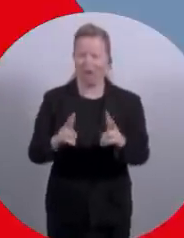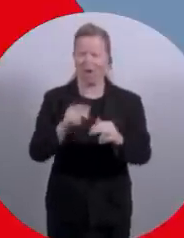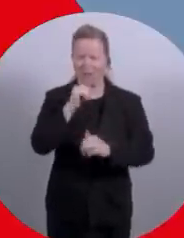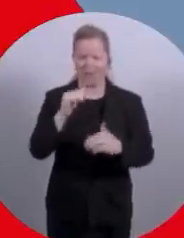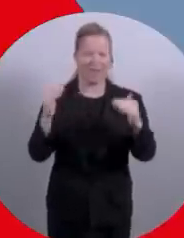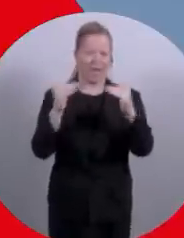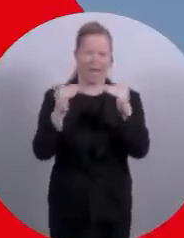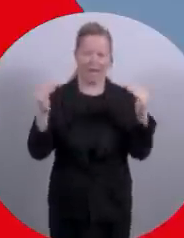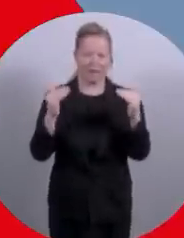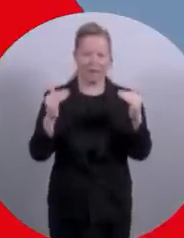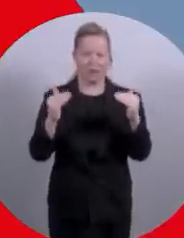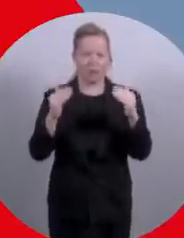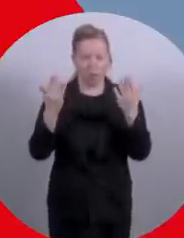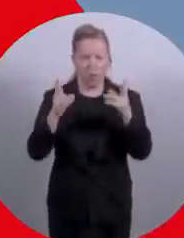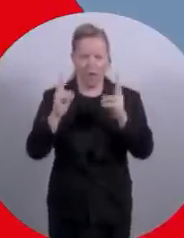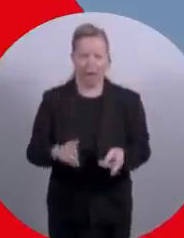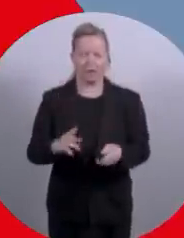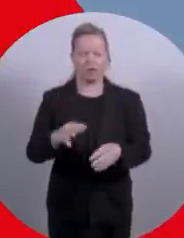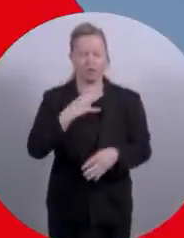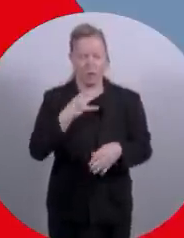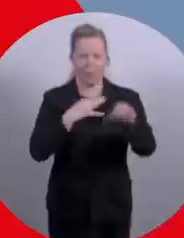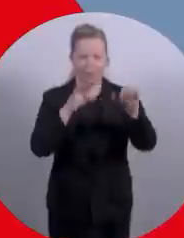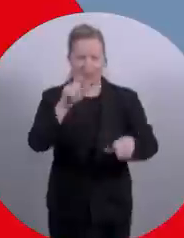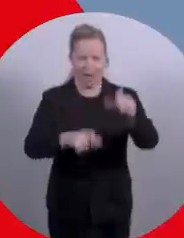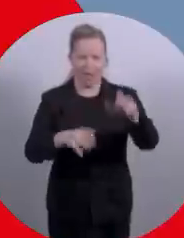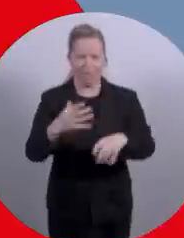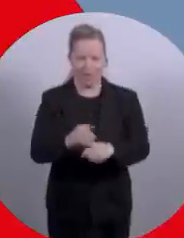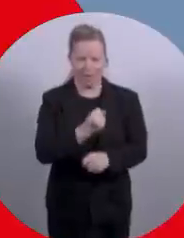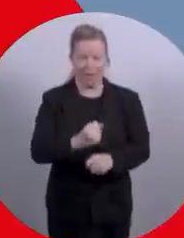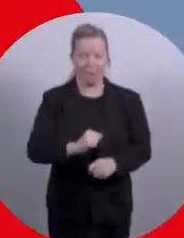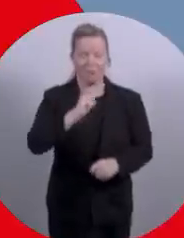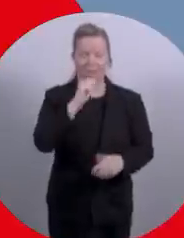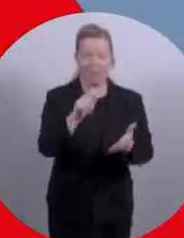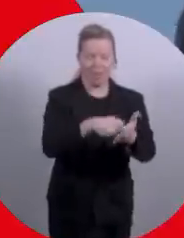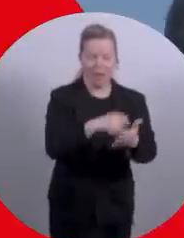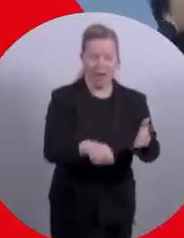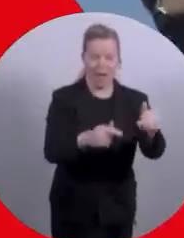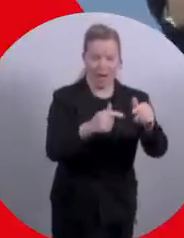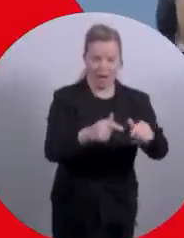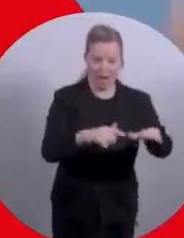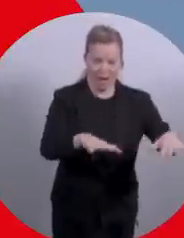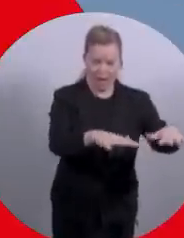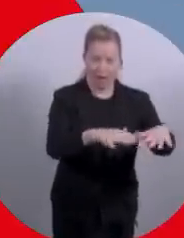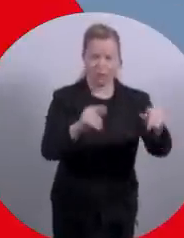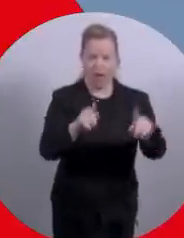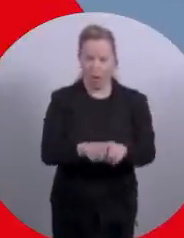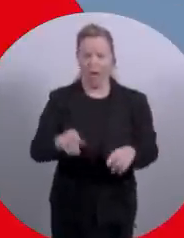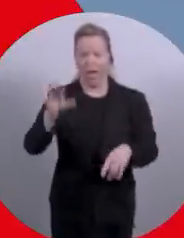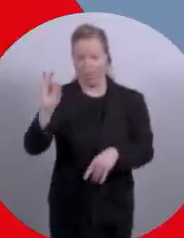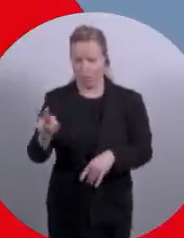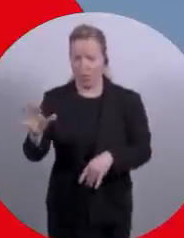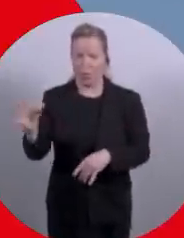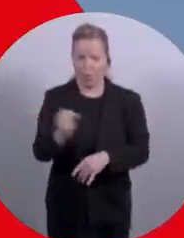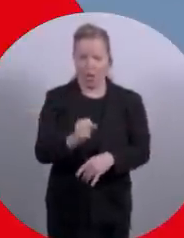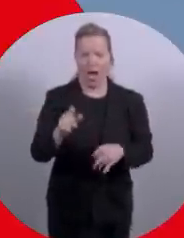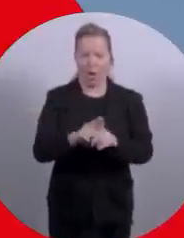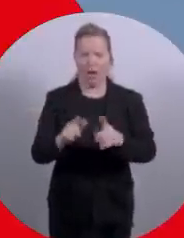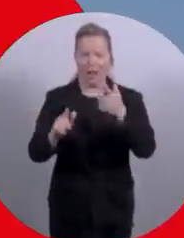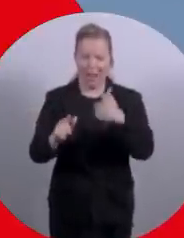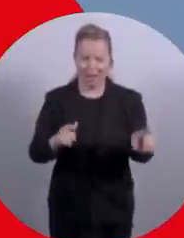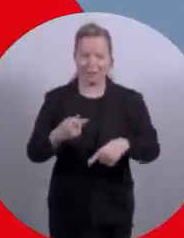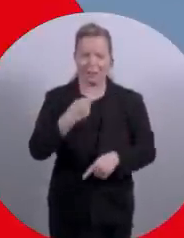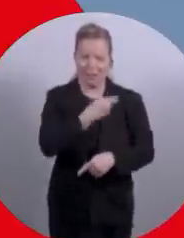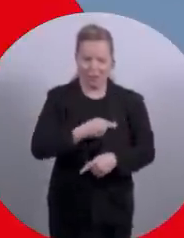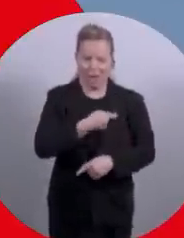wieder Stimmen gewinnen aus dem nichtwählerinnenlager genauso aber von der FPÖ und auch eine Linkspartei ist abgefrühstückt mit dem